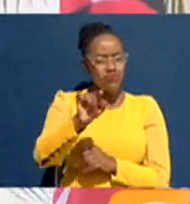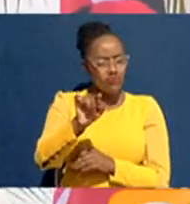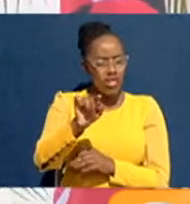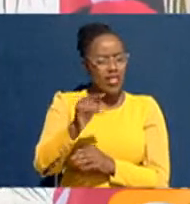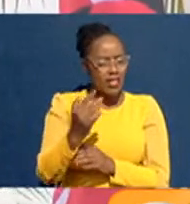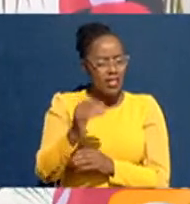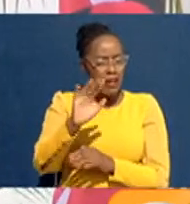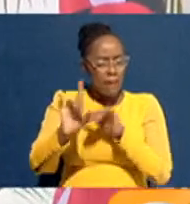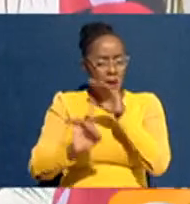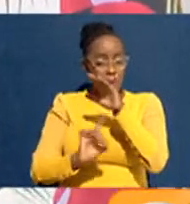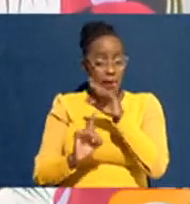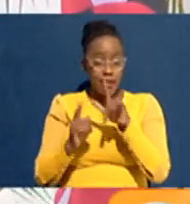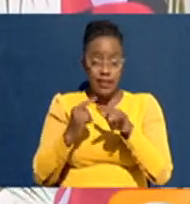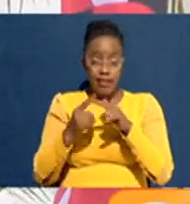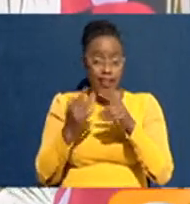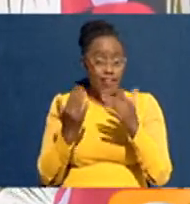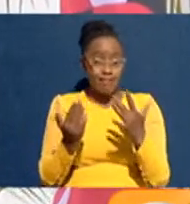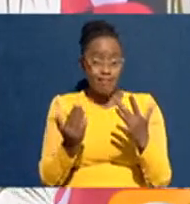you in your ministry,